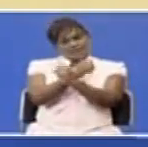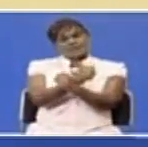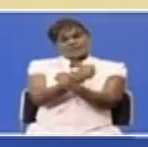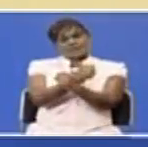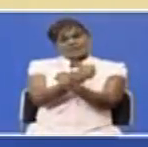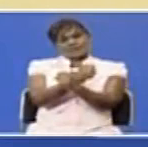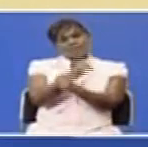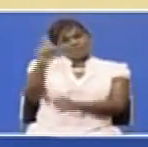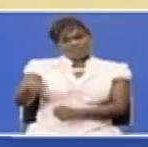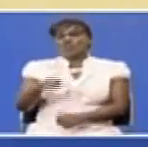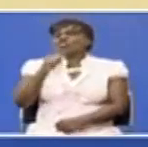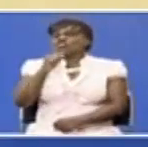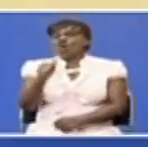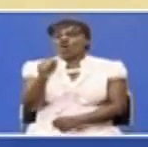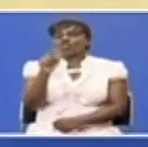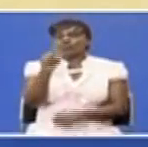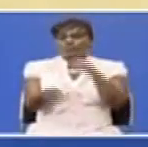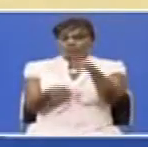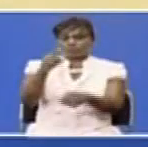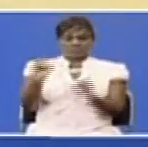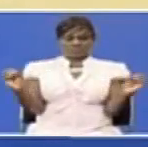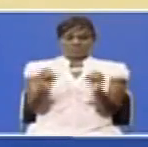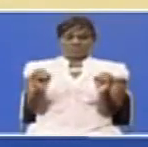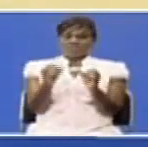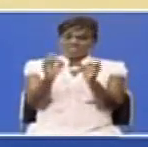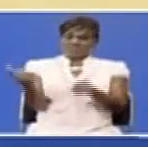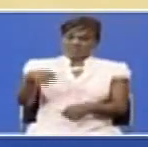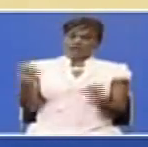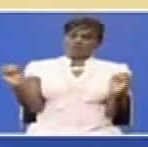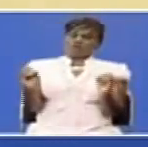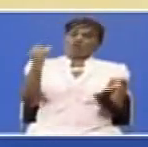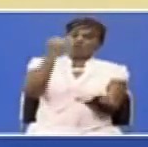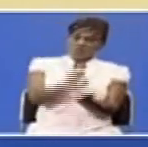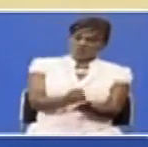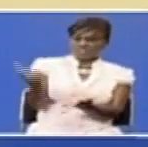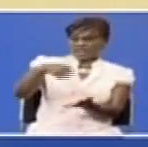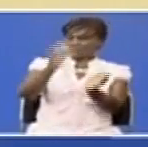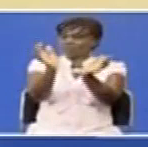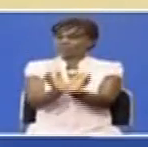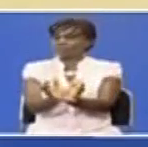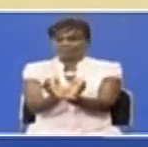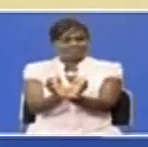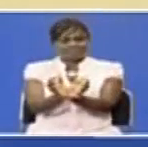atetewe. Sio kutishwa. Ati usipokuja kwa ofisi yetu tutakuja kukushika.